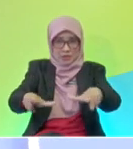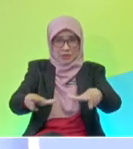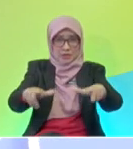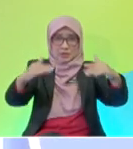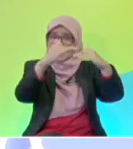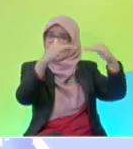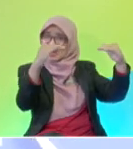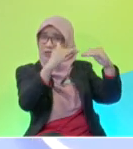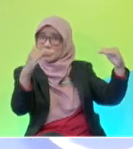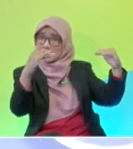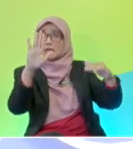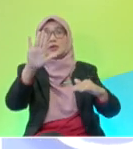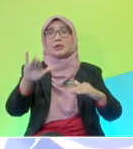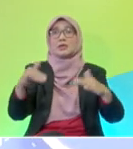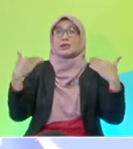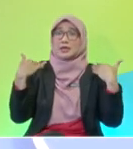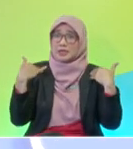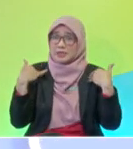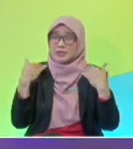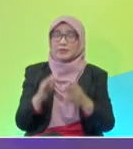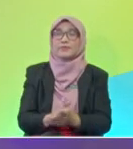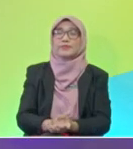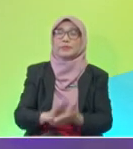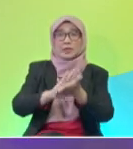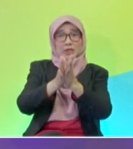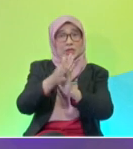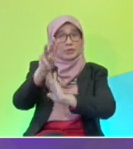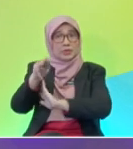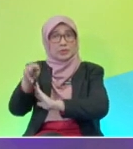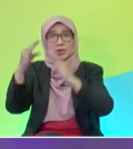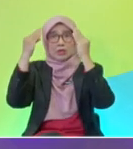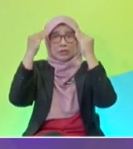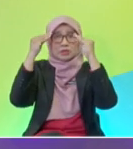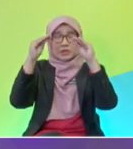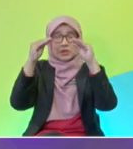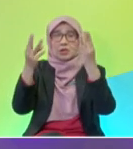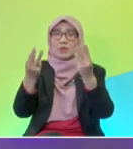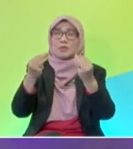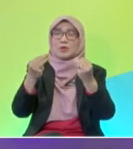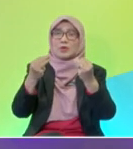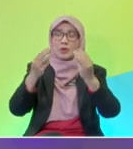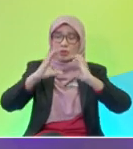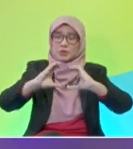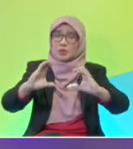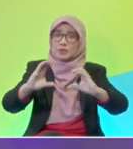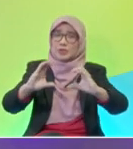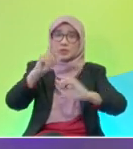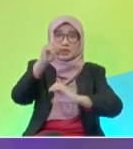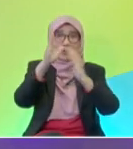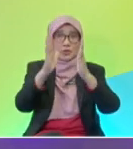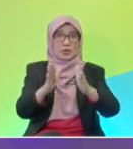yang disediakan jadi murid-murid Cikgu nak Cuba ujilah salah seorang murid yang ada